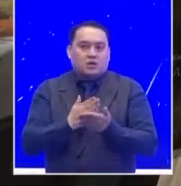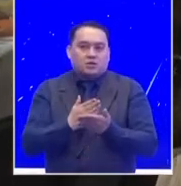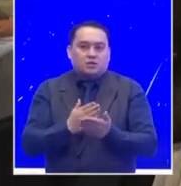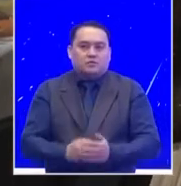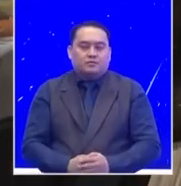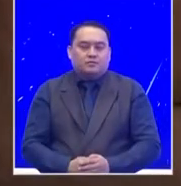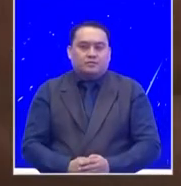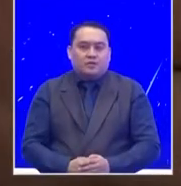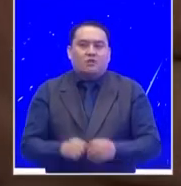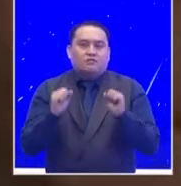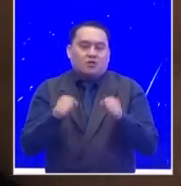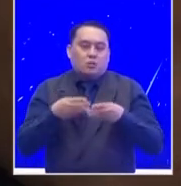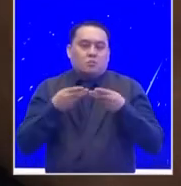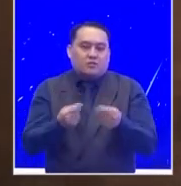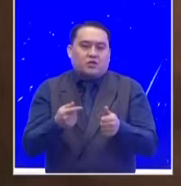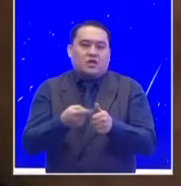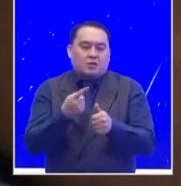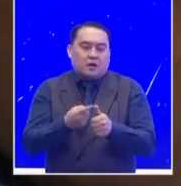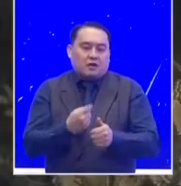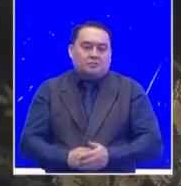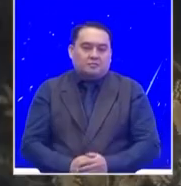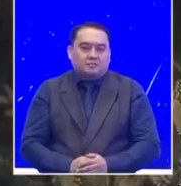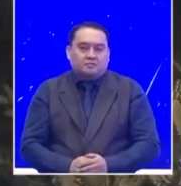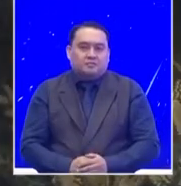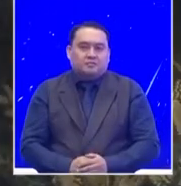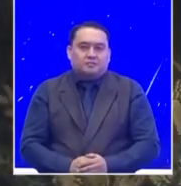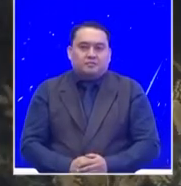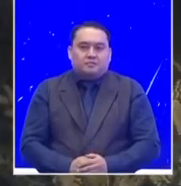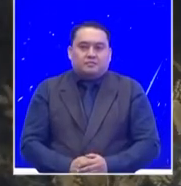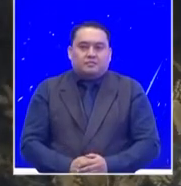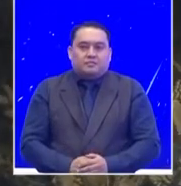маленьком объеме. Возможно, повлияло имя, делится он.